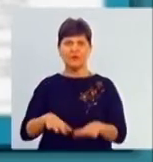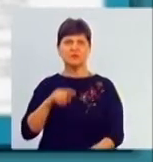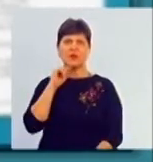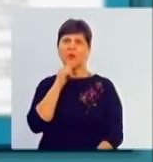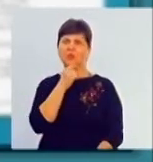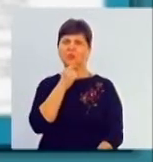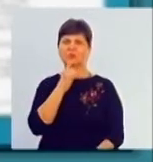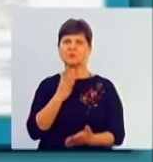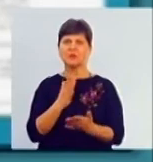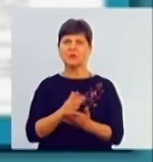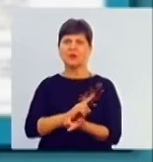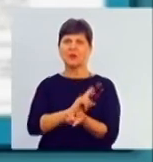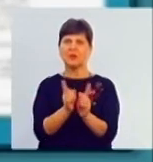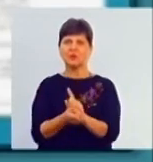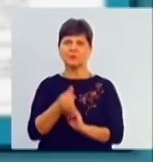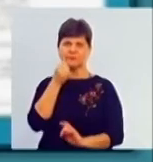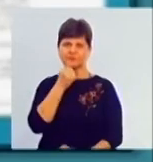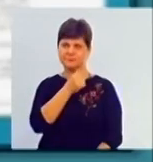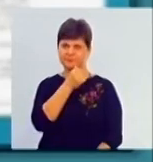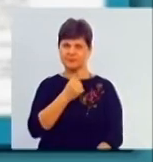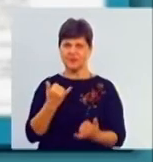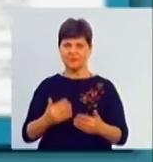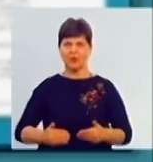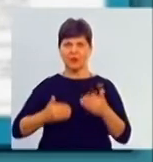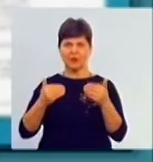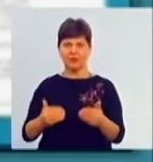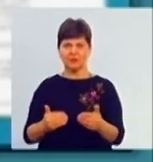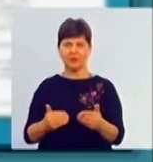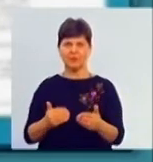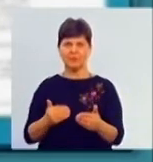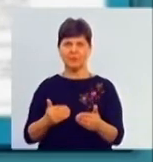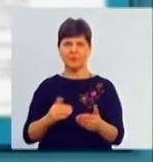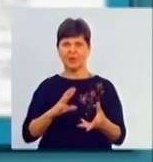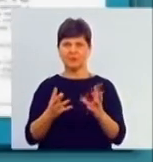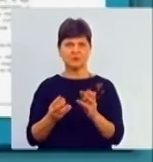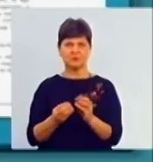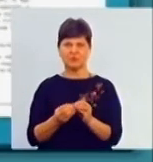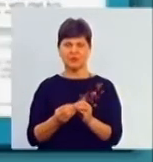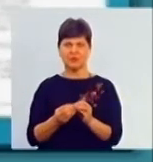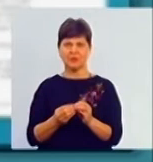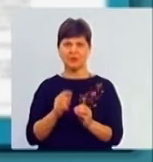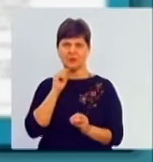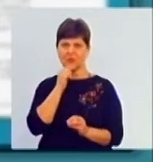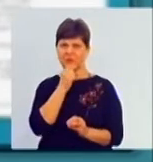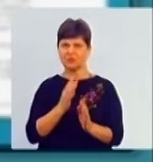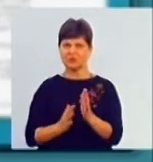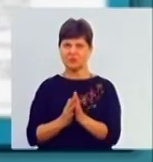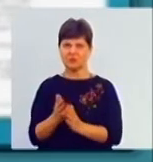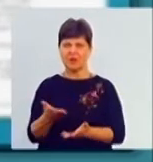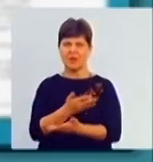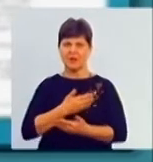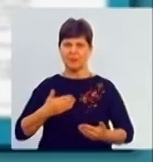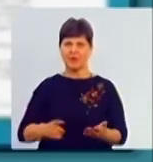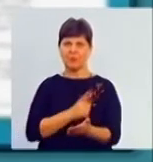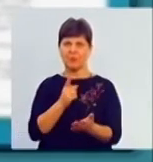дієвими. Натомість детінізація на сьогоднішньому етапі дасть грошей більше, ніж результати економічного зростання. Ми повинні наступати на